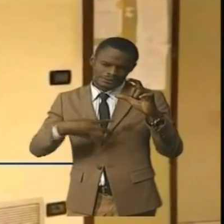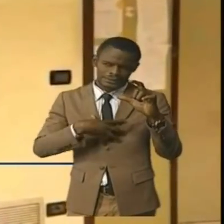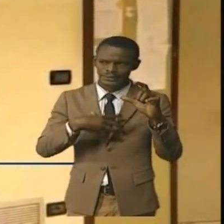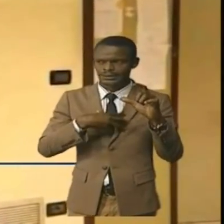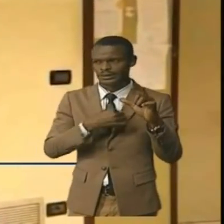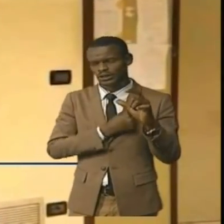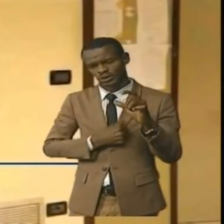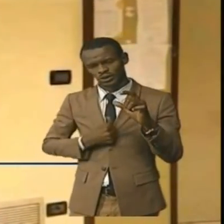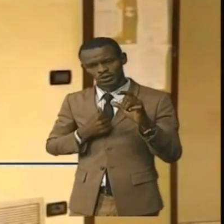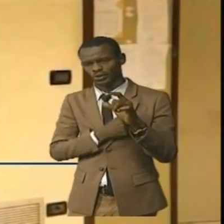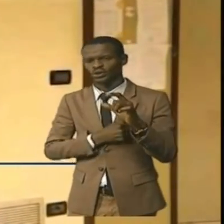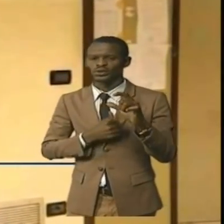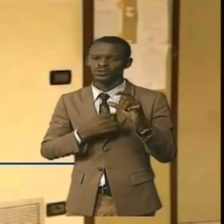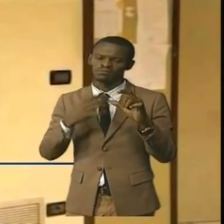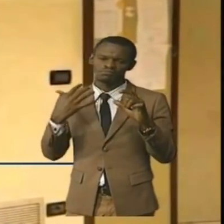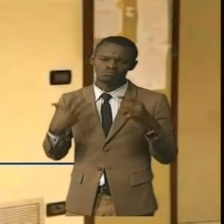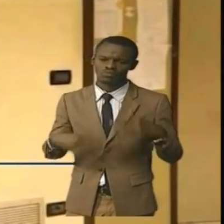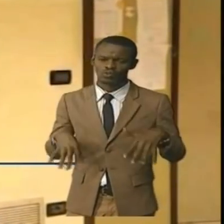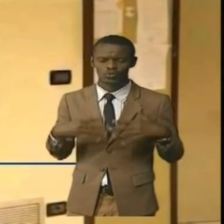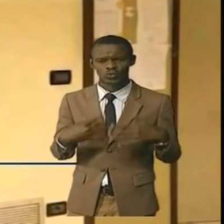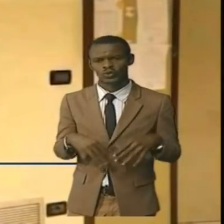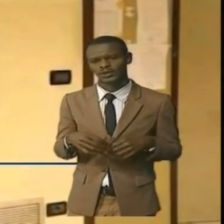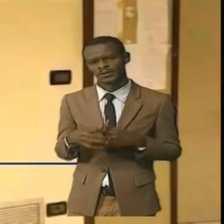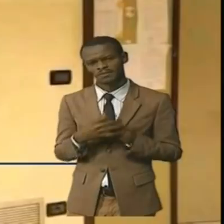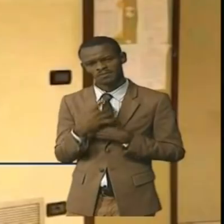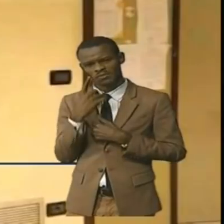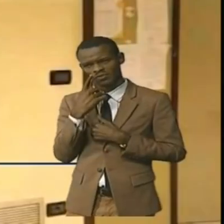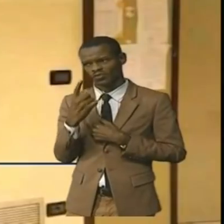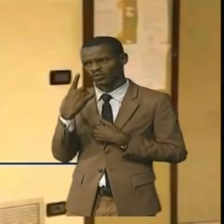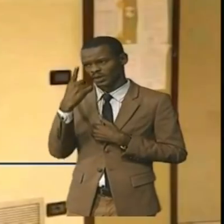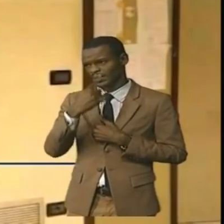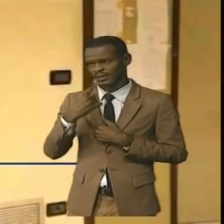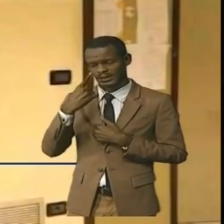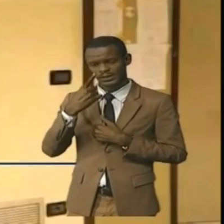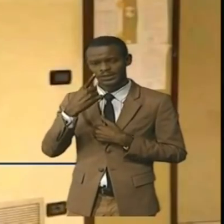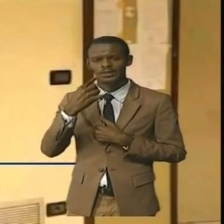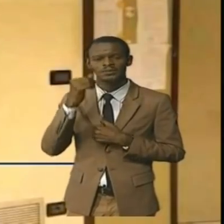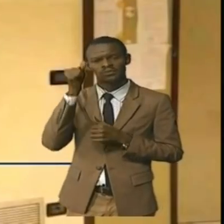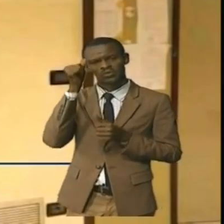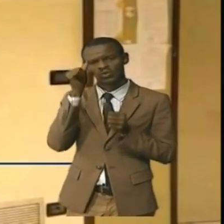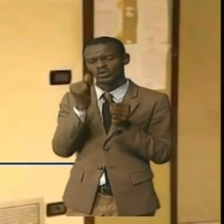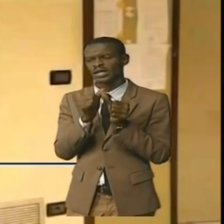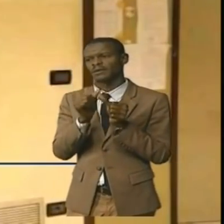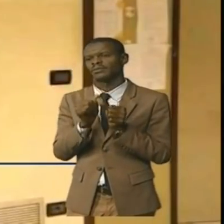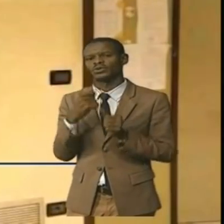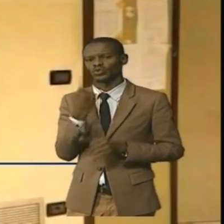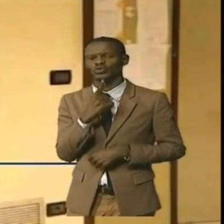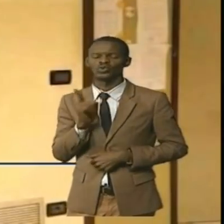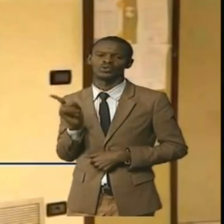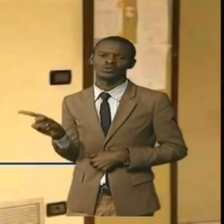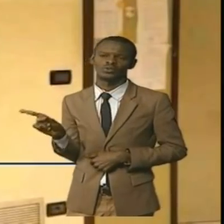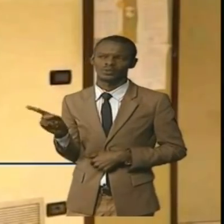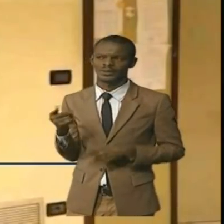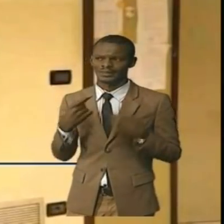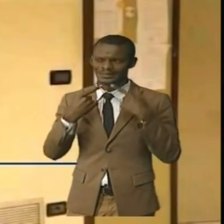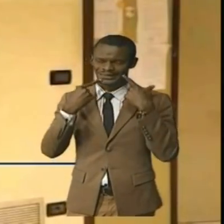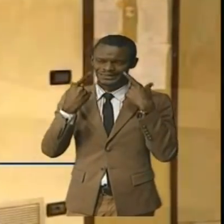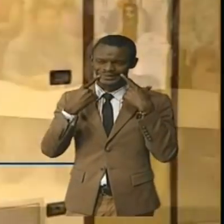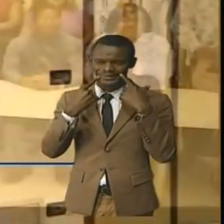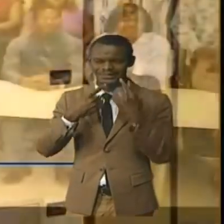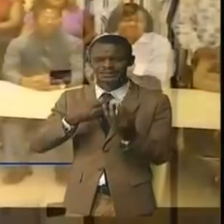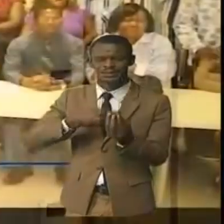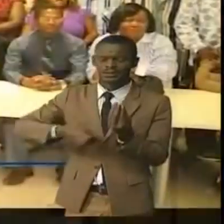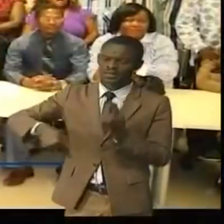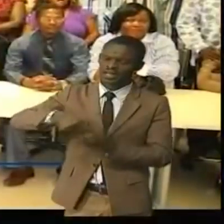visage avec ta barbichette toute blanche et bien rasée autour de ta petite bouche, à même d'offrir des larges sourires dans ton entourage